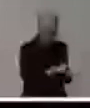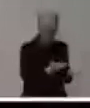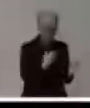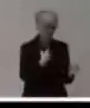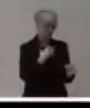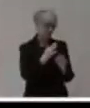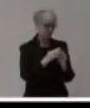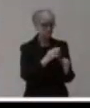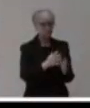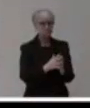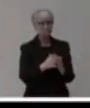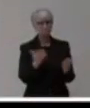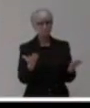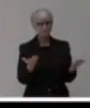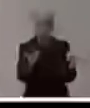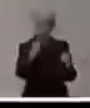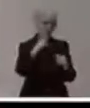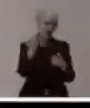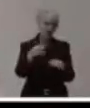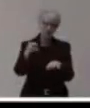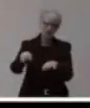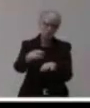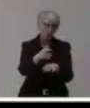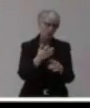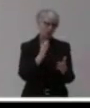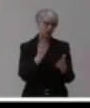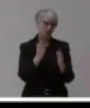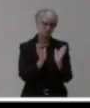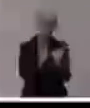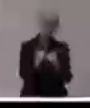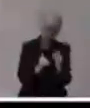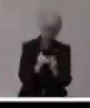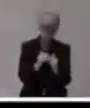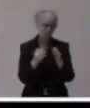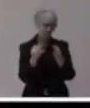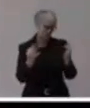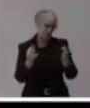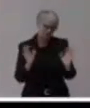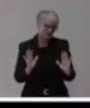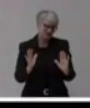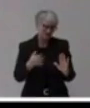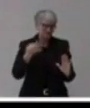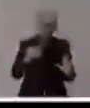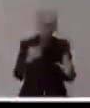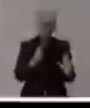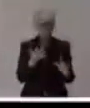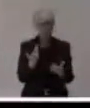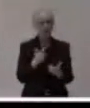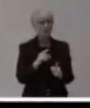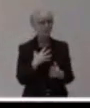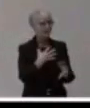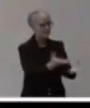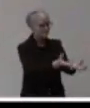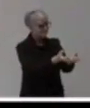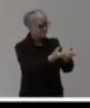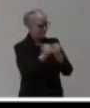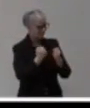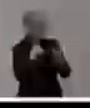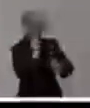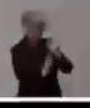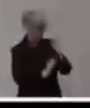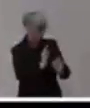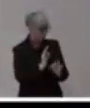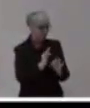strutturati che abbiamo visto prima e che funzionano molto bene, però comunque spesso c'è un prendersi cura all'interno della